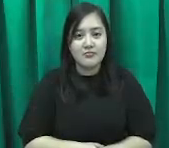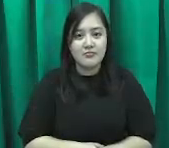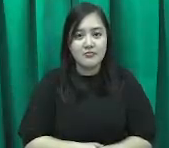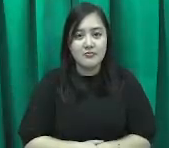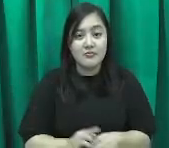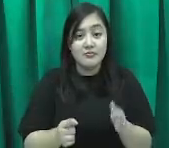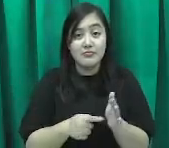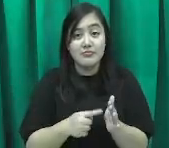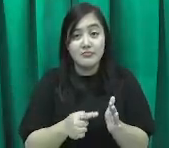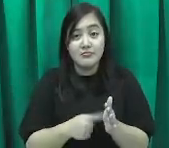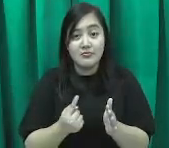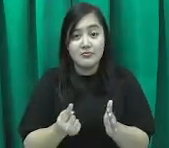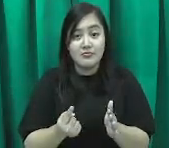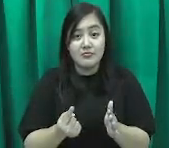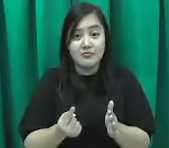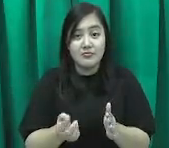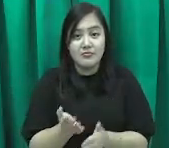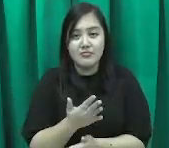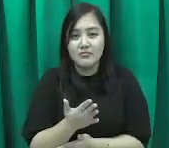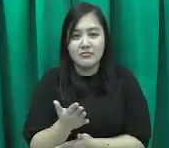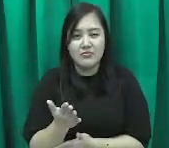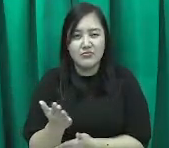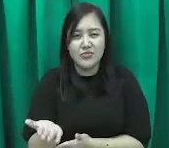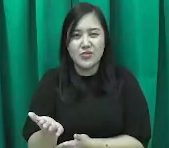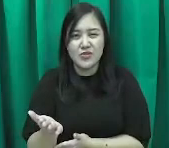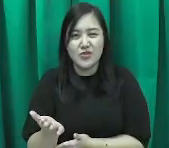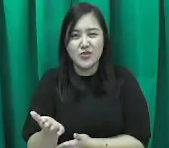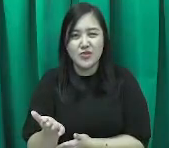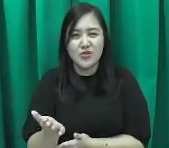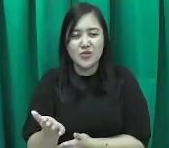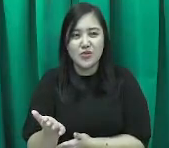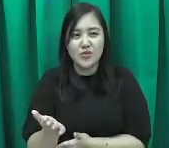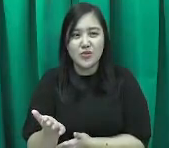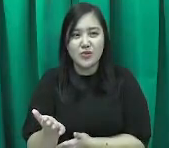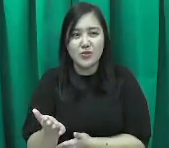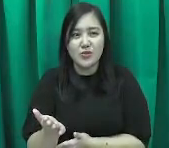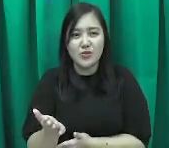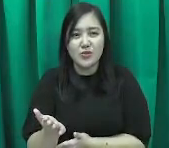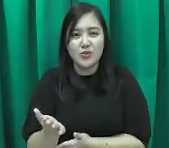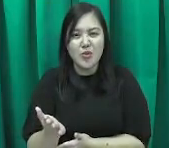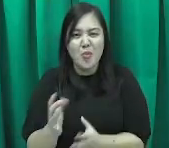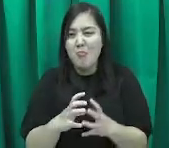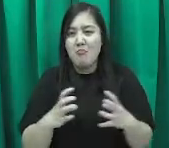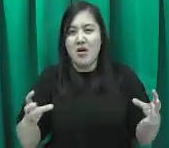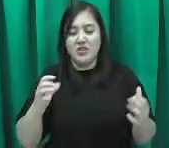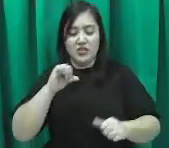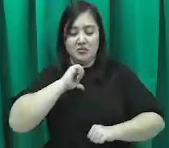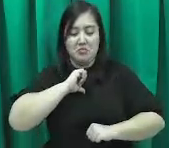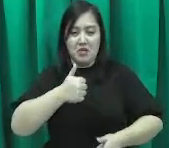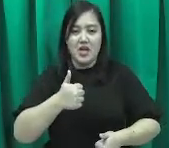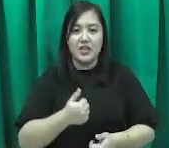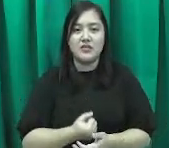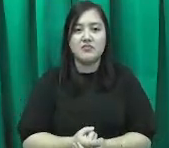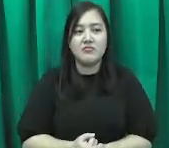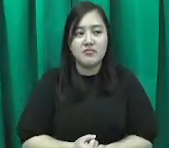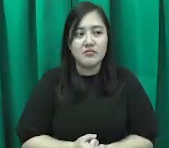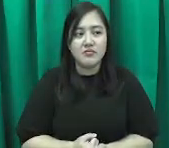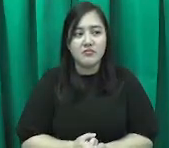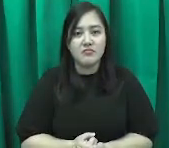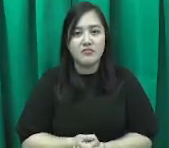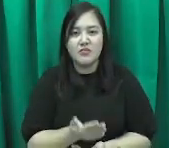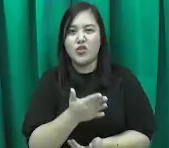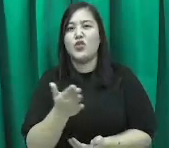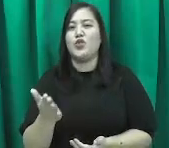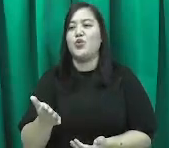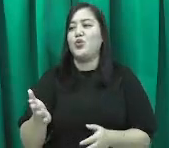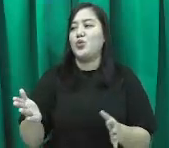kasi we are blinded by the pride. Sa gusto natin na hindi, ganito ako kasi. Gusto mo